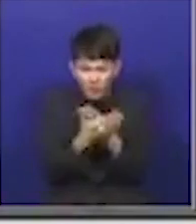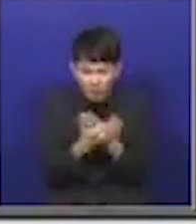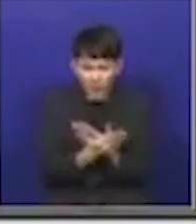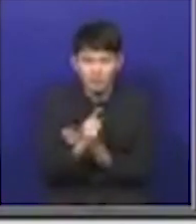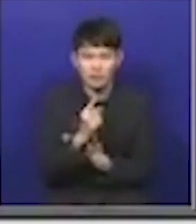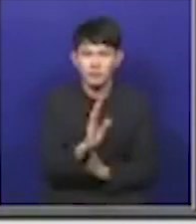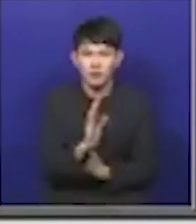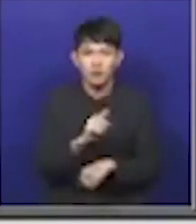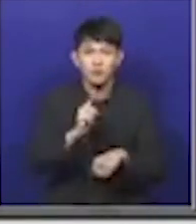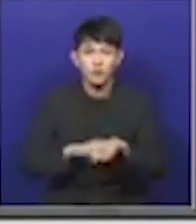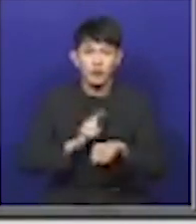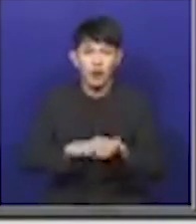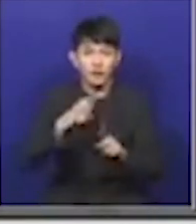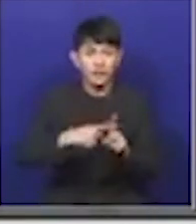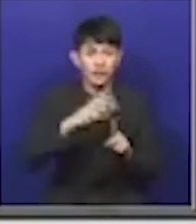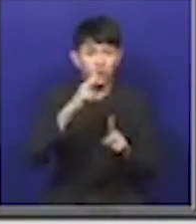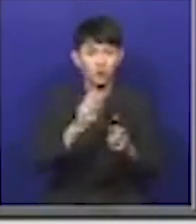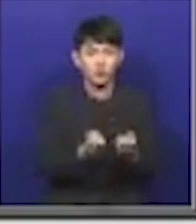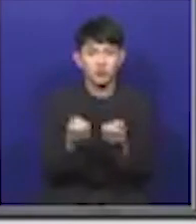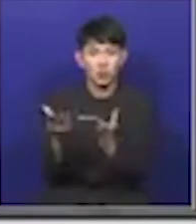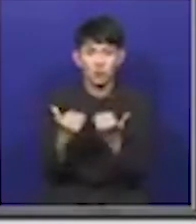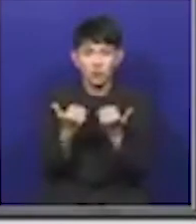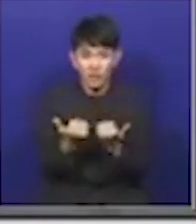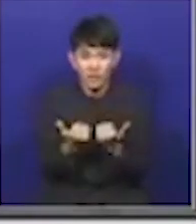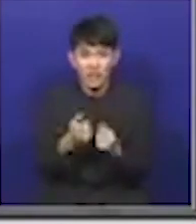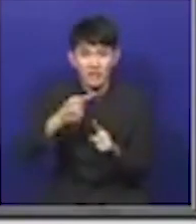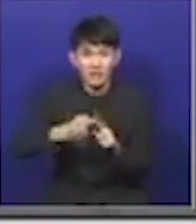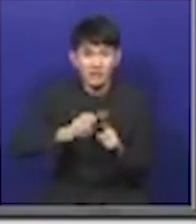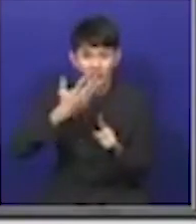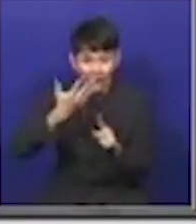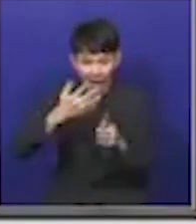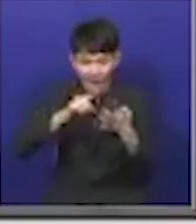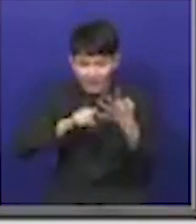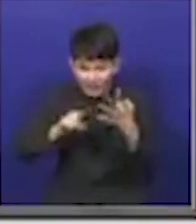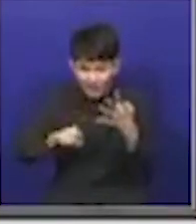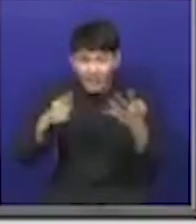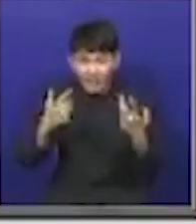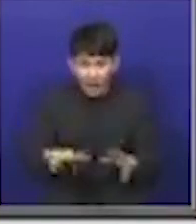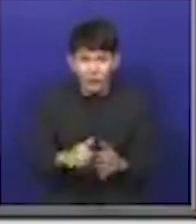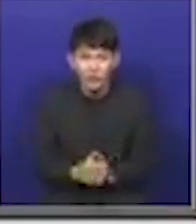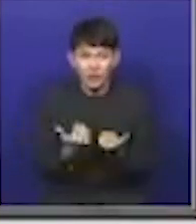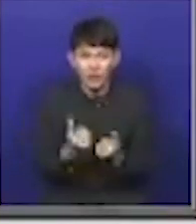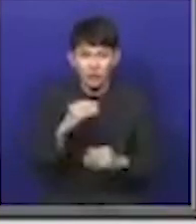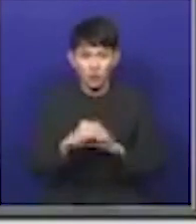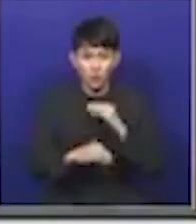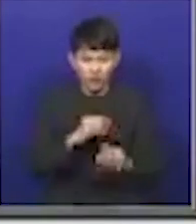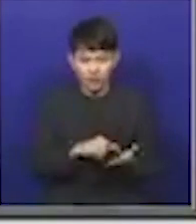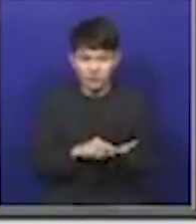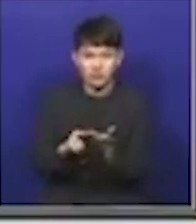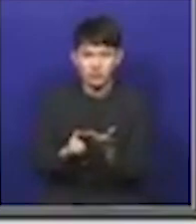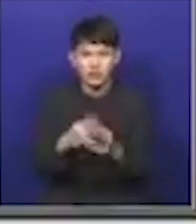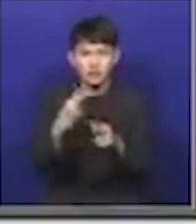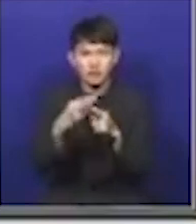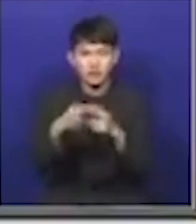ะท่านมีเวลาบอกมิถุนายนต้องส่งเรื่องแล้วนี่ปลายพฤษภาคมนะฮะแล้วเดี๋ยวจะเอาโครงการนี้มาถึงเขียนเปลี่ยน